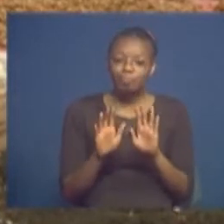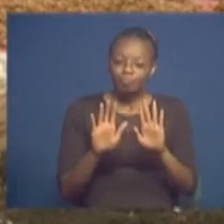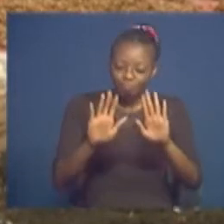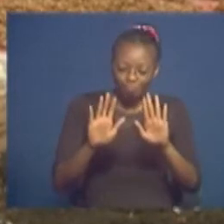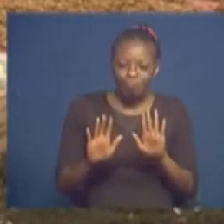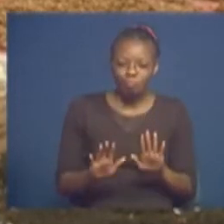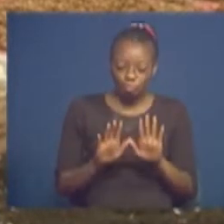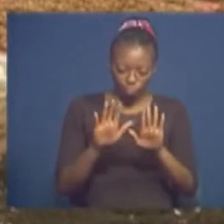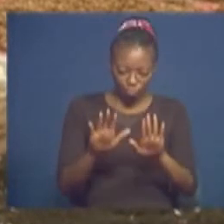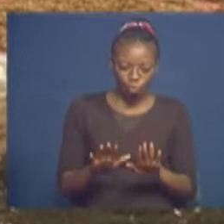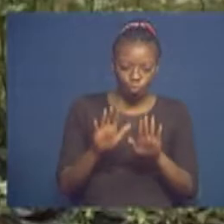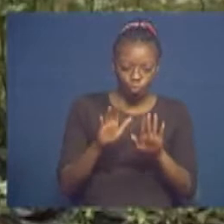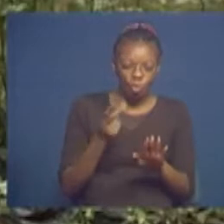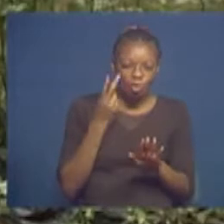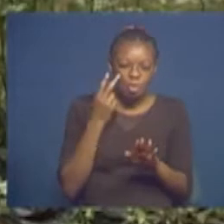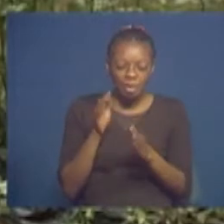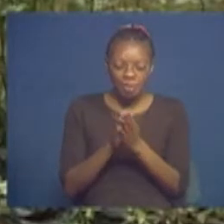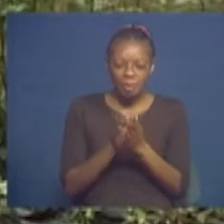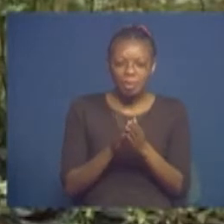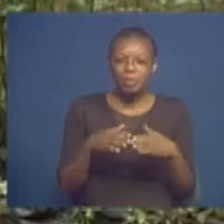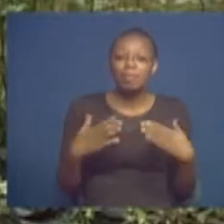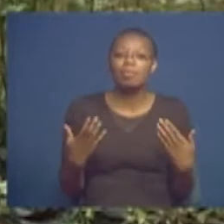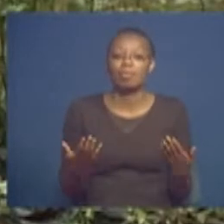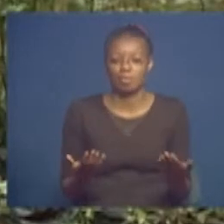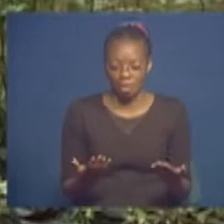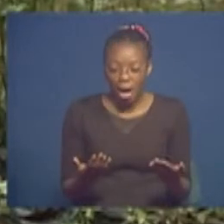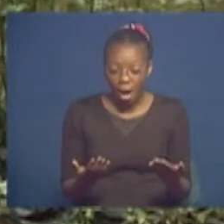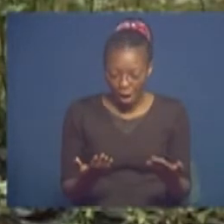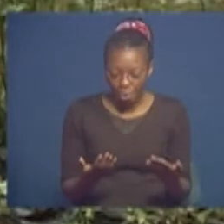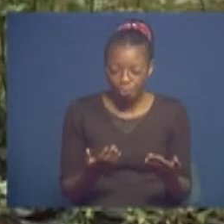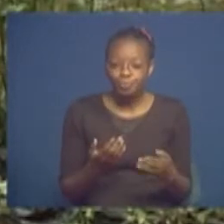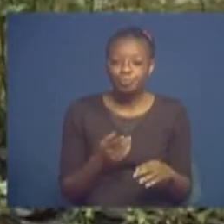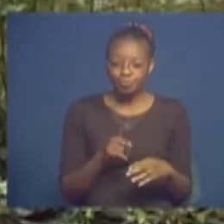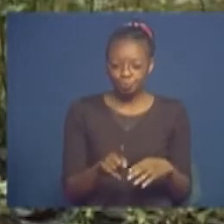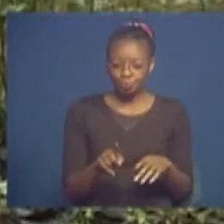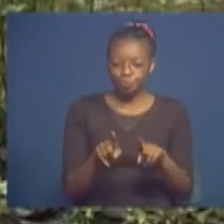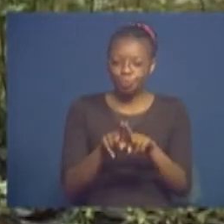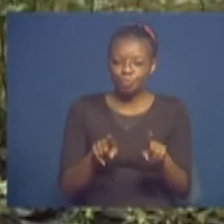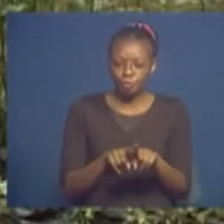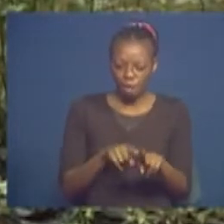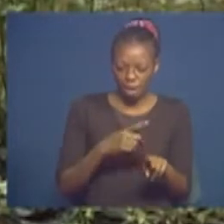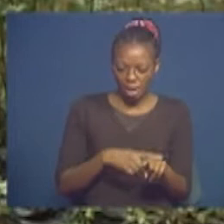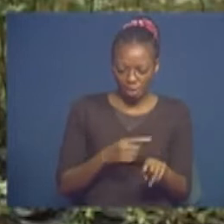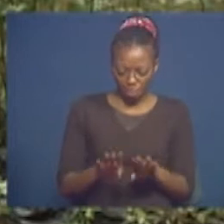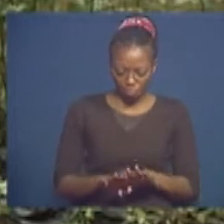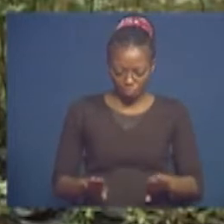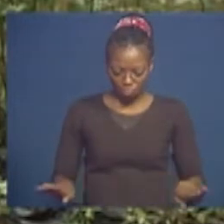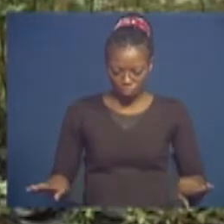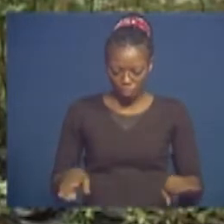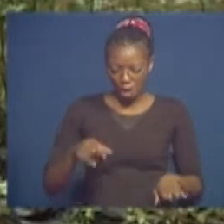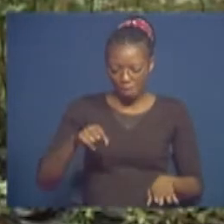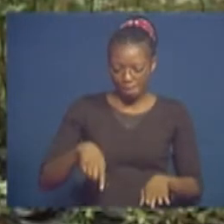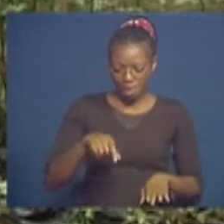kwa mboga zozote zile. Ninaangalia uhusiano katika between fertilizer